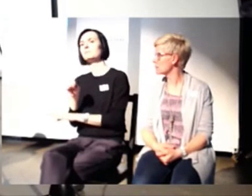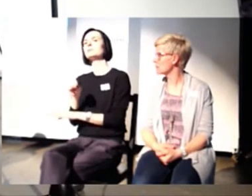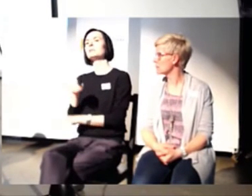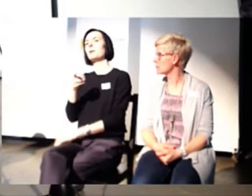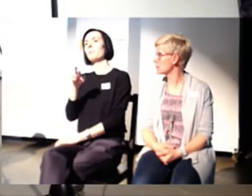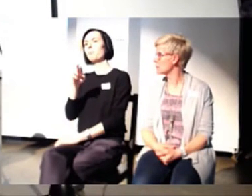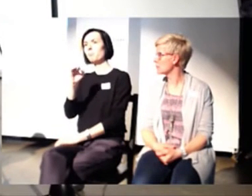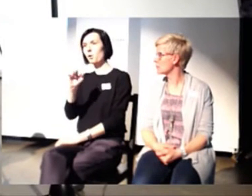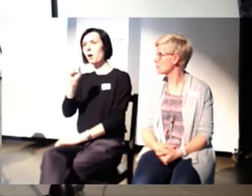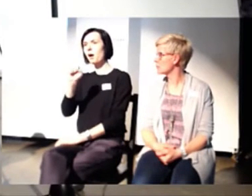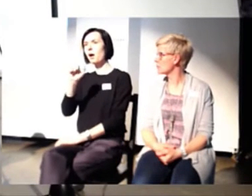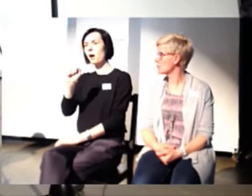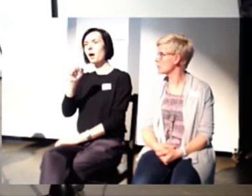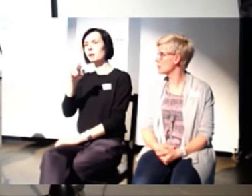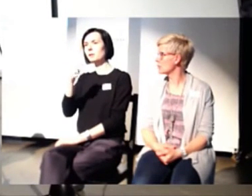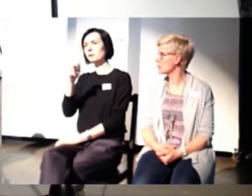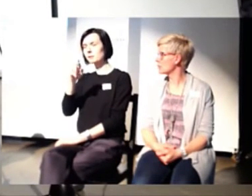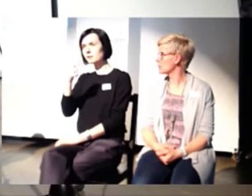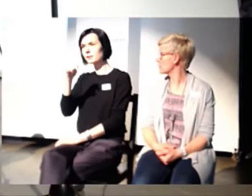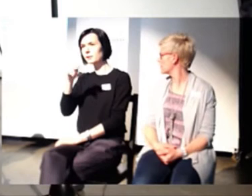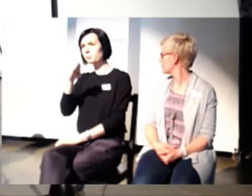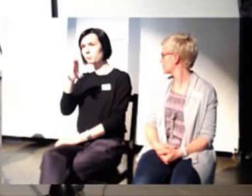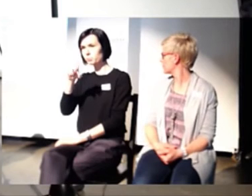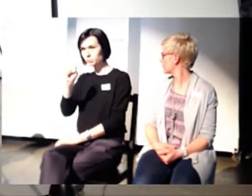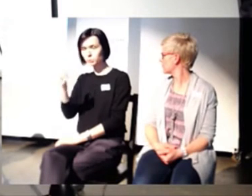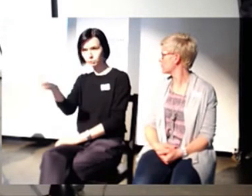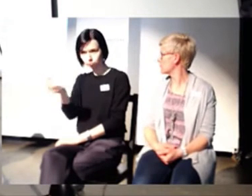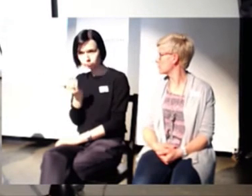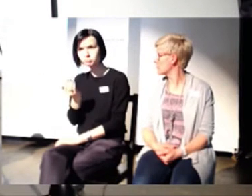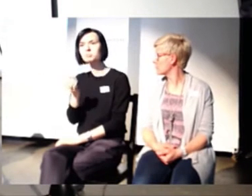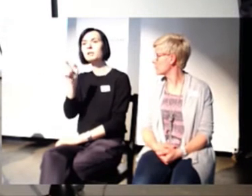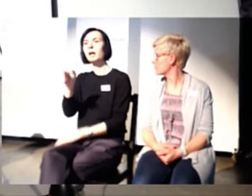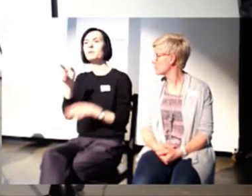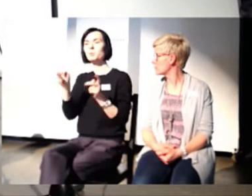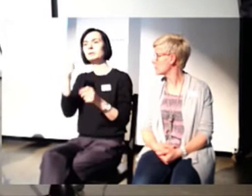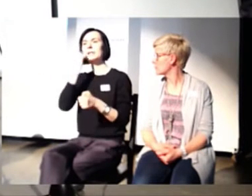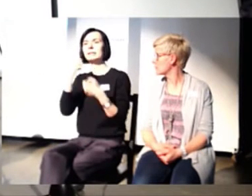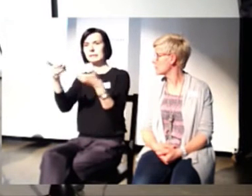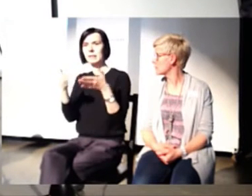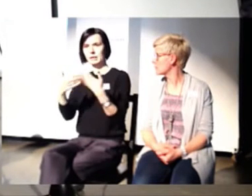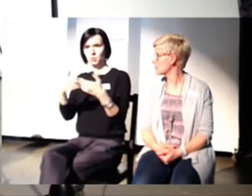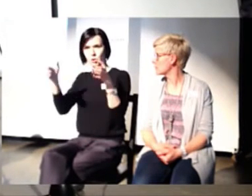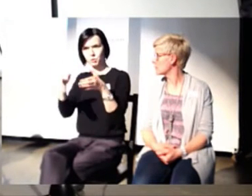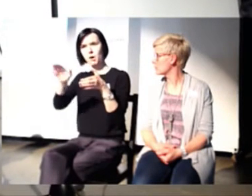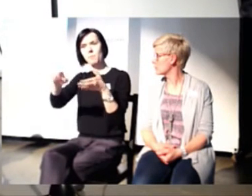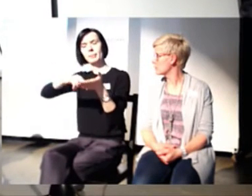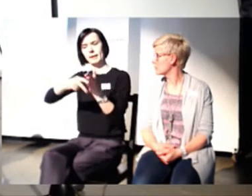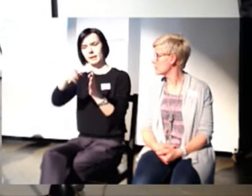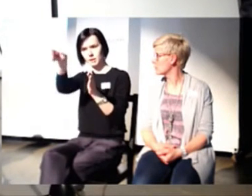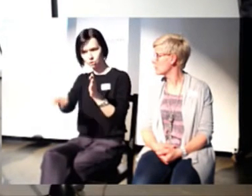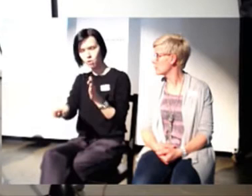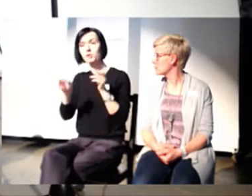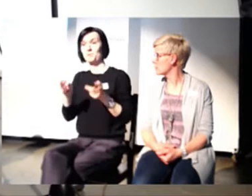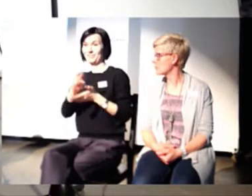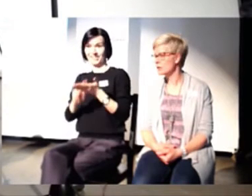tarjoaa residenssien taiteilijoille. Jan on siellä residenssityöryhmässä myös tämmöinen teknikko ja